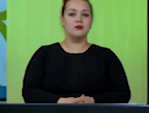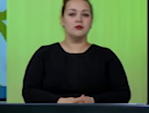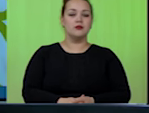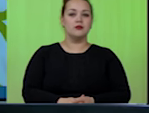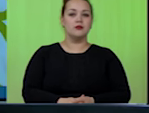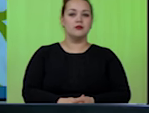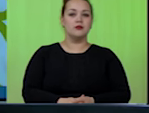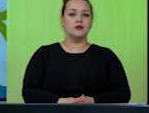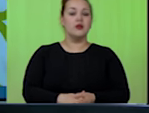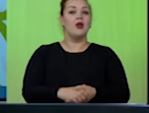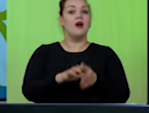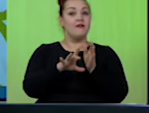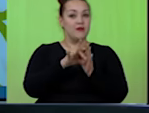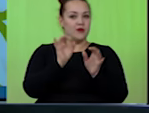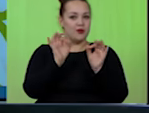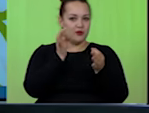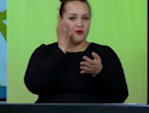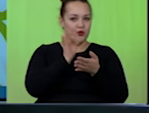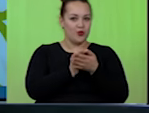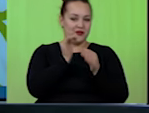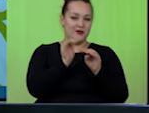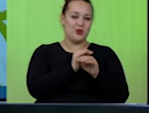Вы выбрали правильный ответ? Молодцы!